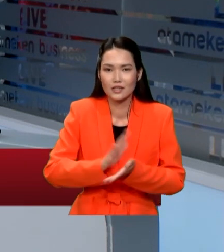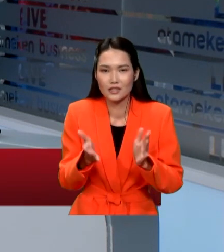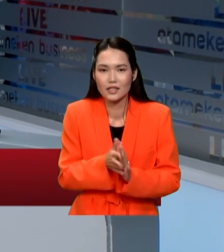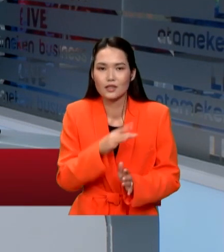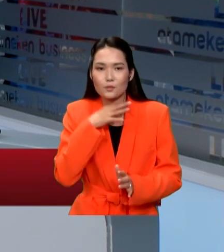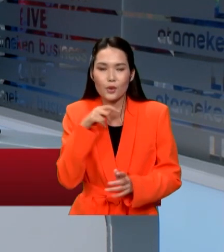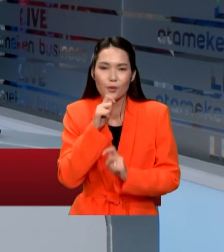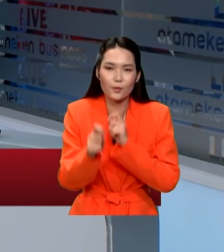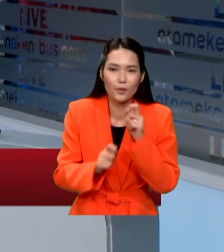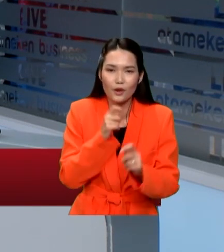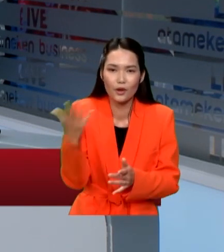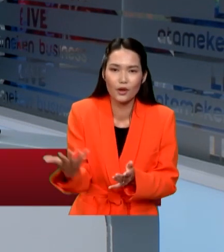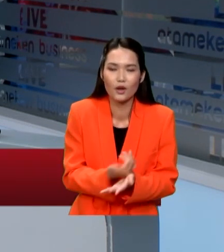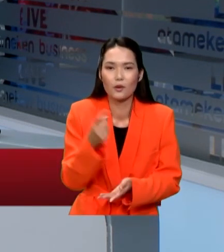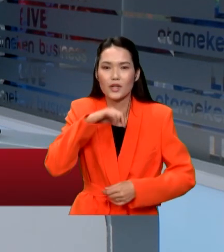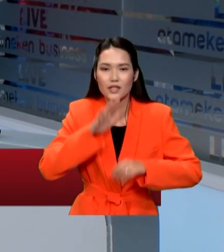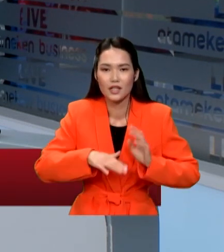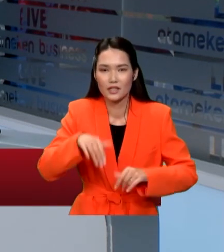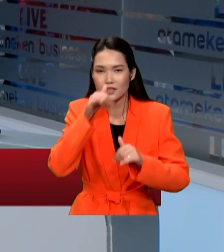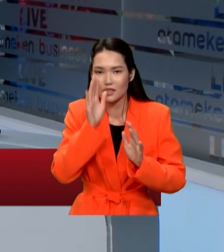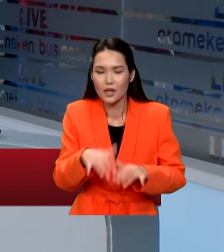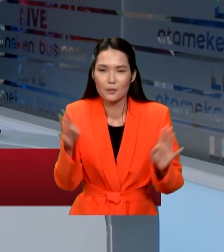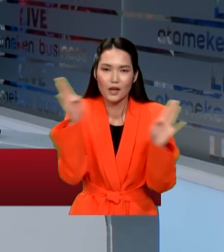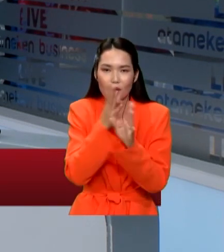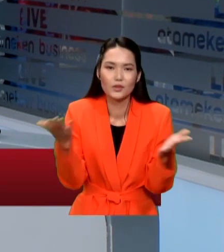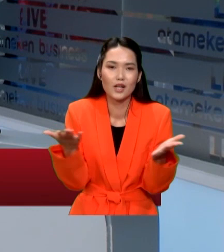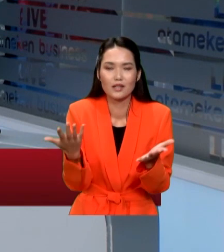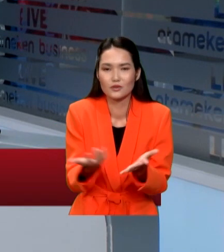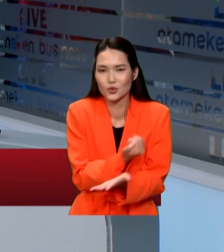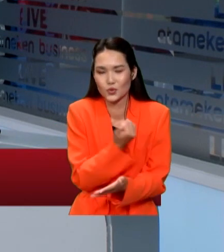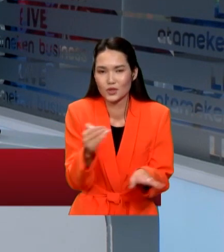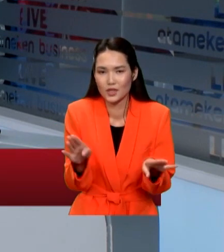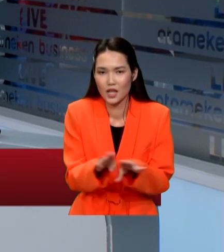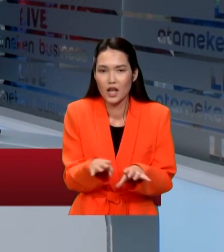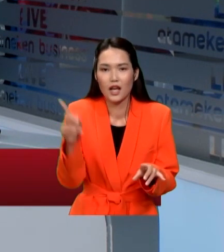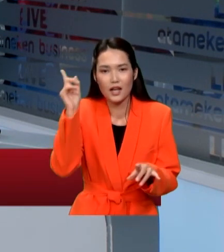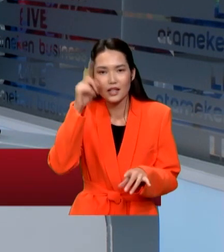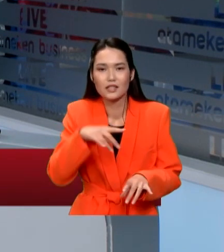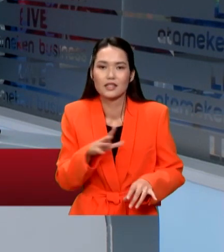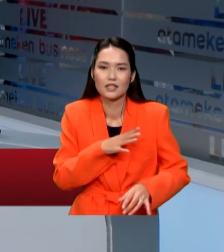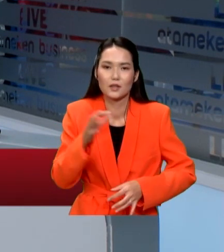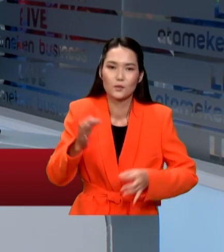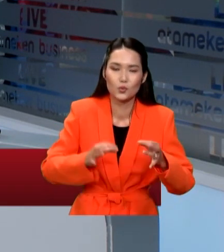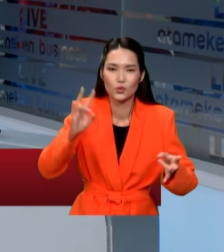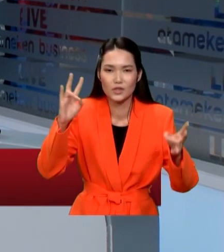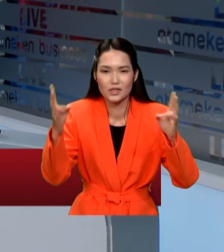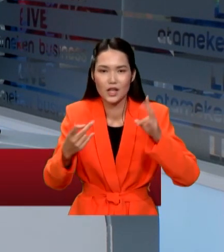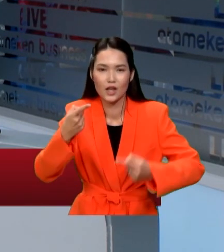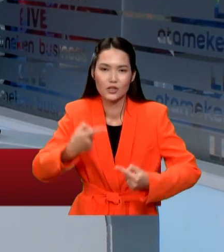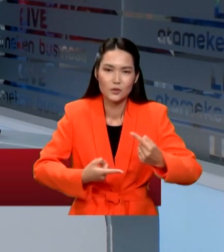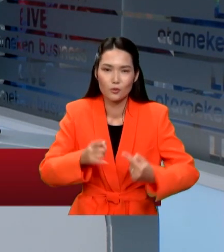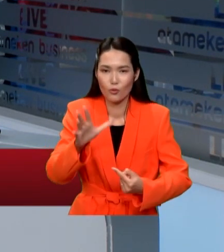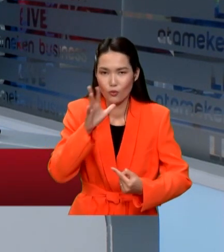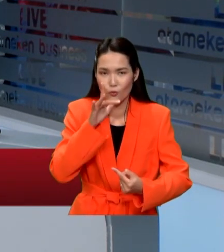много наград, что даже эксперты не могли спрогнозировать такие результаты. Но не обошлось и без судейских скандалов и спорных